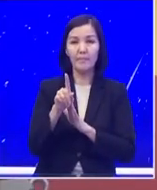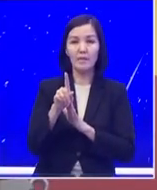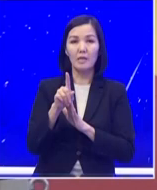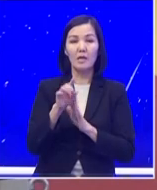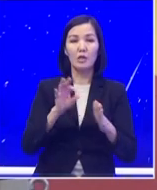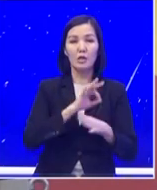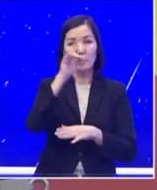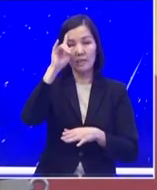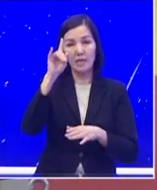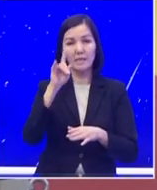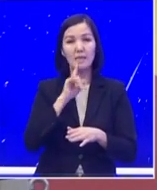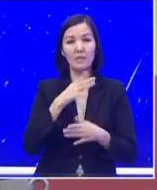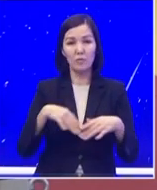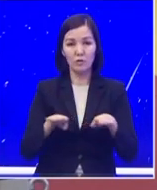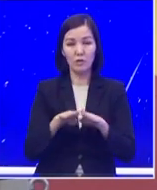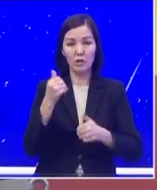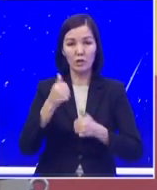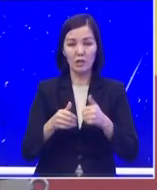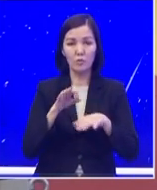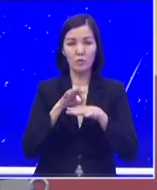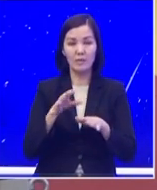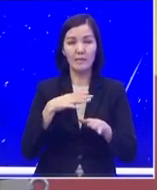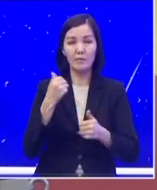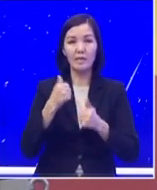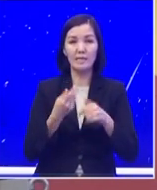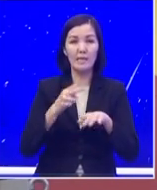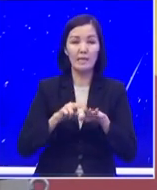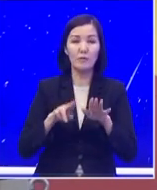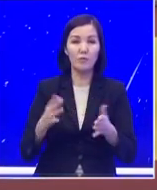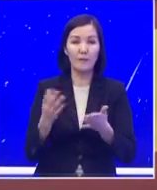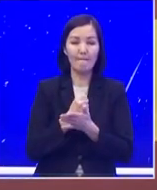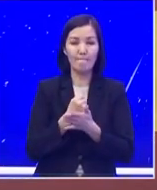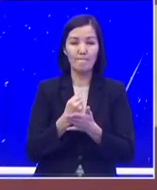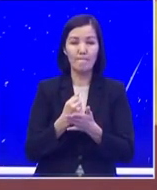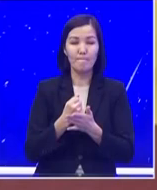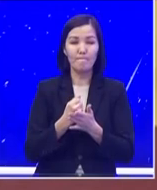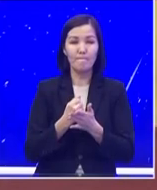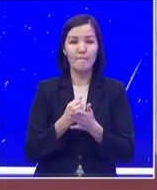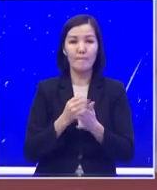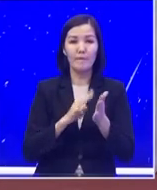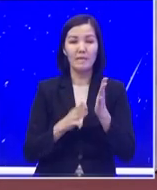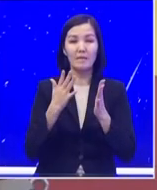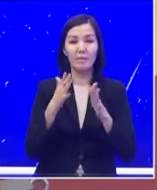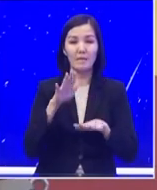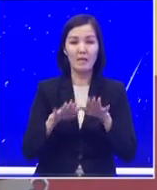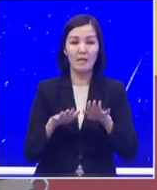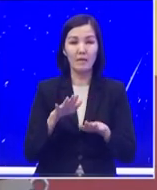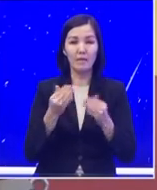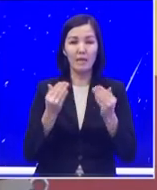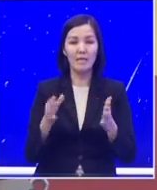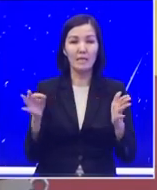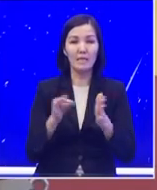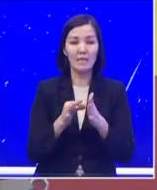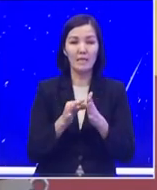Шығыс Қазақстанда осыны жарыс өткізген. Сол жарыста мен екінші орын алғам. 85 килограммда. Ендігі